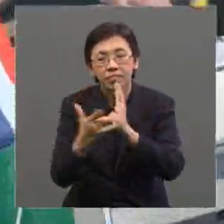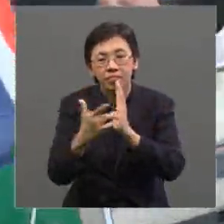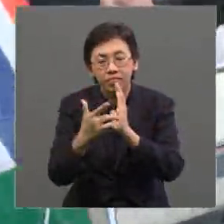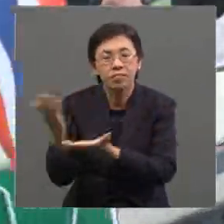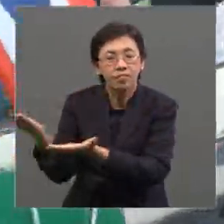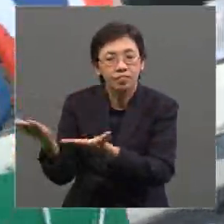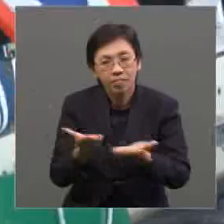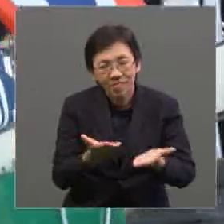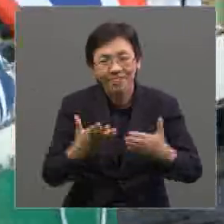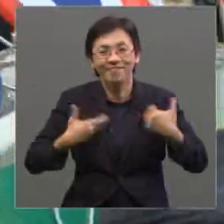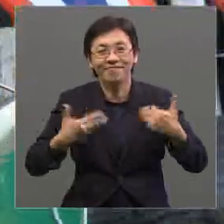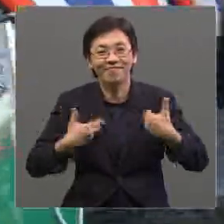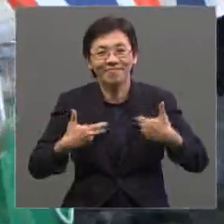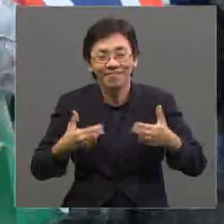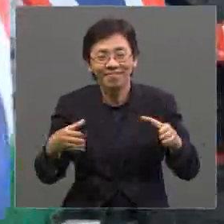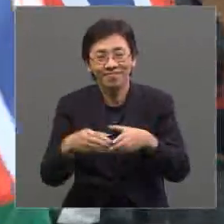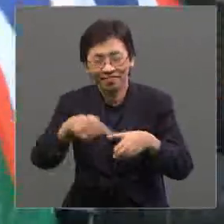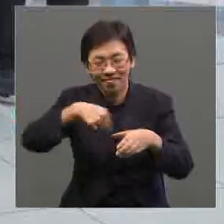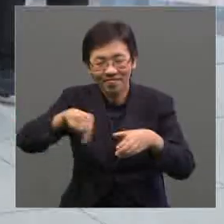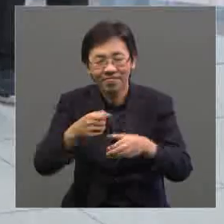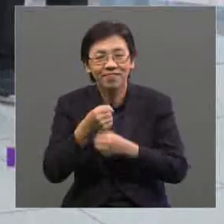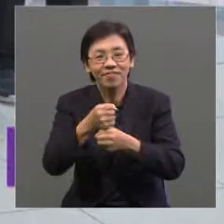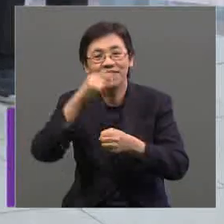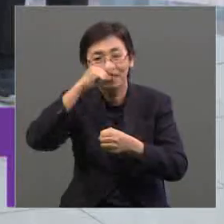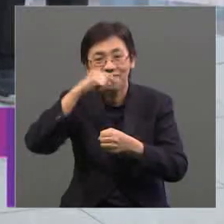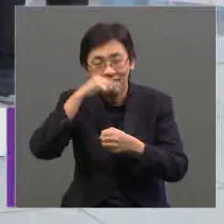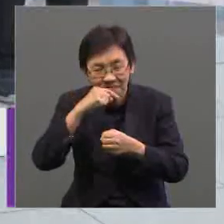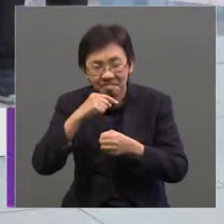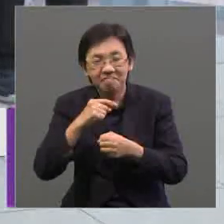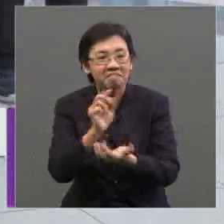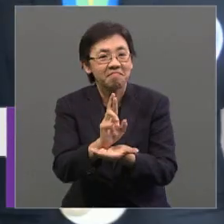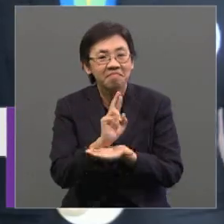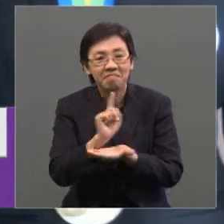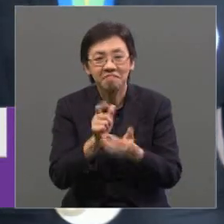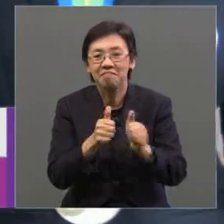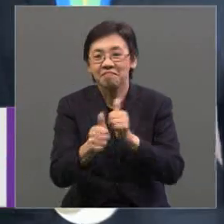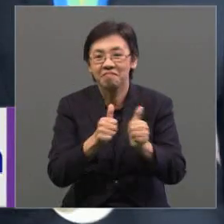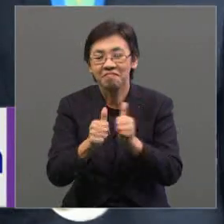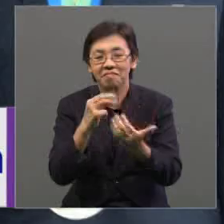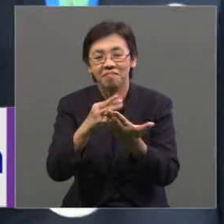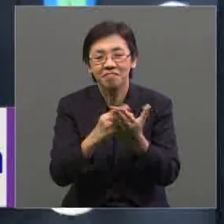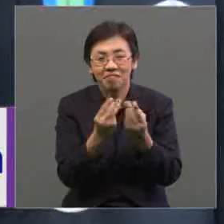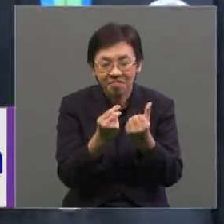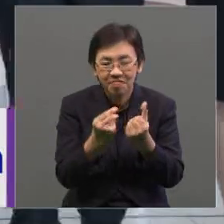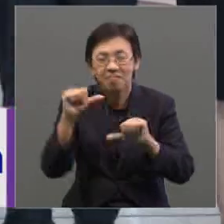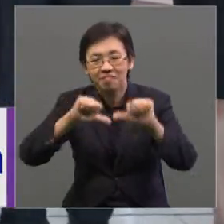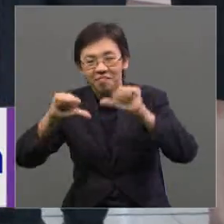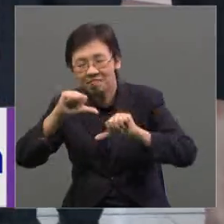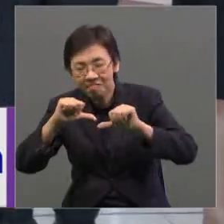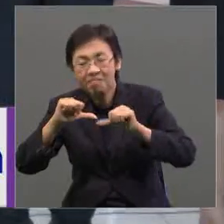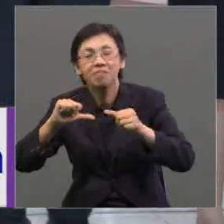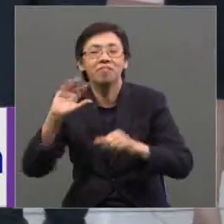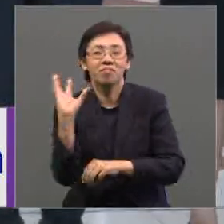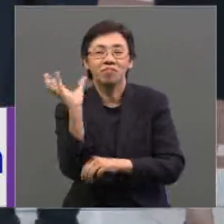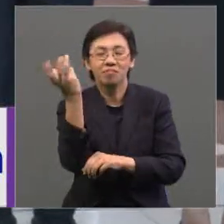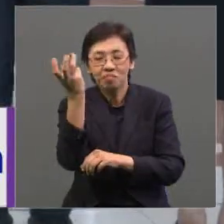ต้อนรับแล้วก็ร่วมแสดงความยินดีกับคณะผู้แทนประเทศไทยไปคว้ารางวัลจากการแข่งขันคณิตศาสตร์วิทยาศาสตร์โอลิมปิกระหว่างประเท